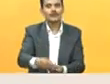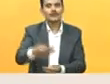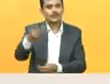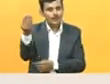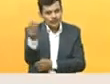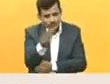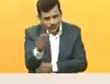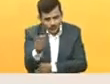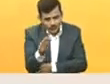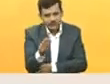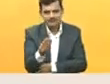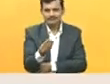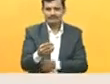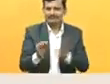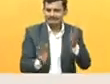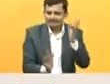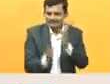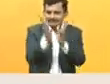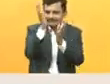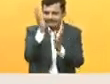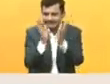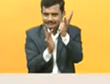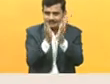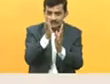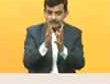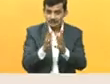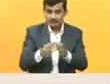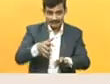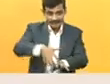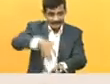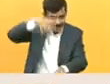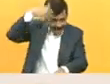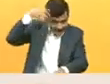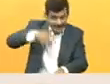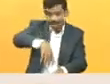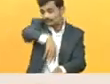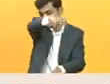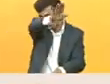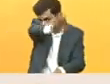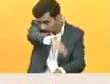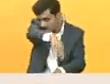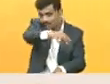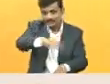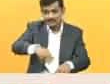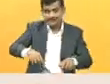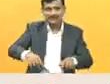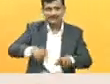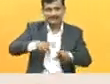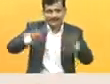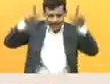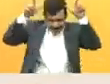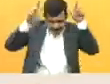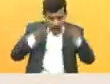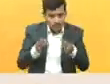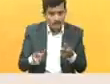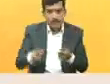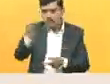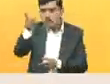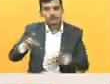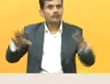या जंगल में रहने वाले पशु, इंसानों से उनका नाता कई बार हैरान कर देता